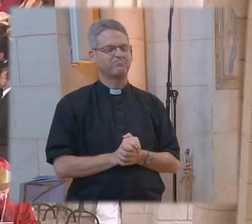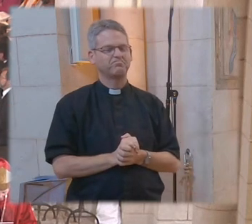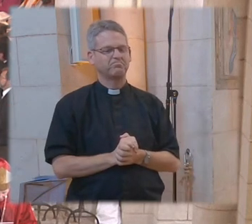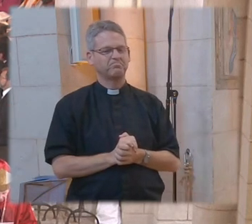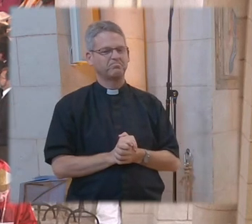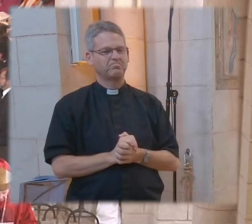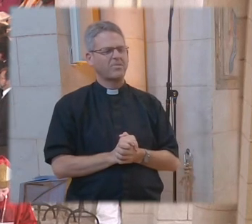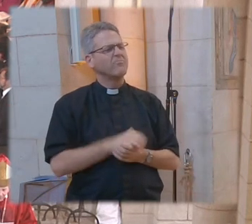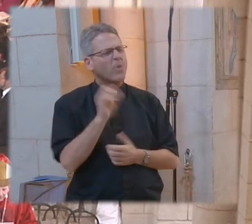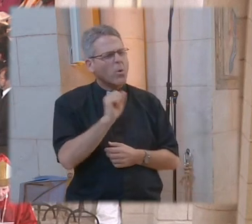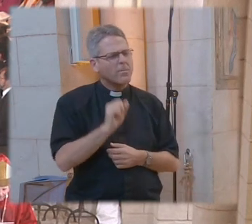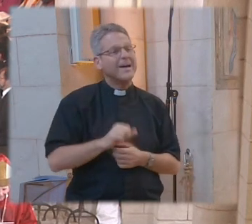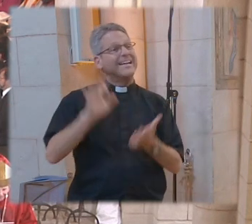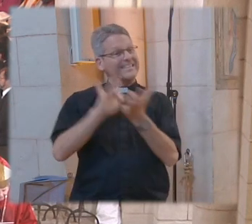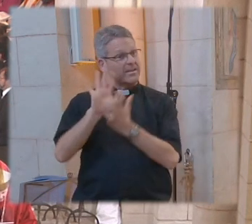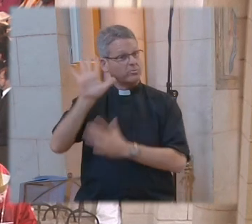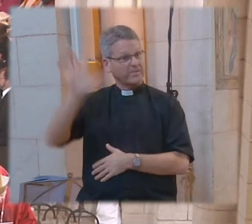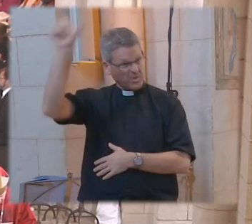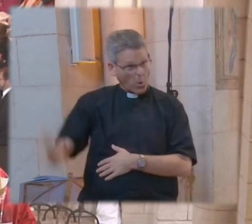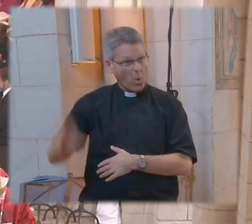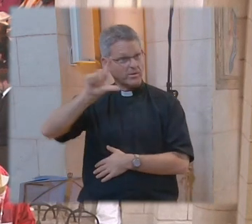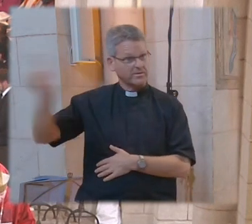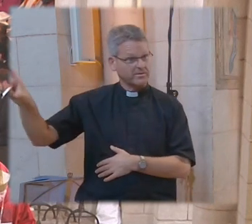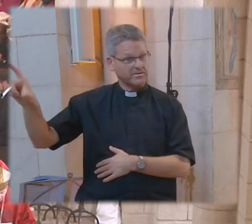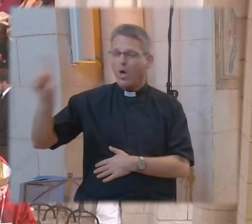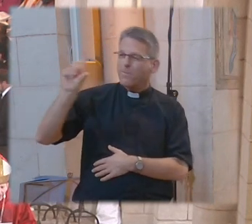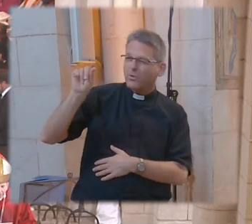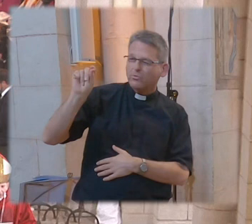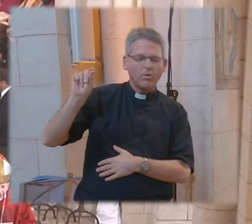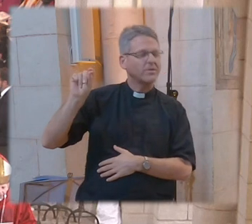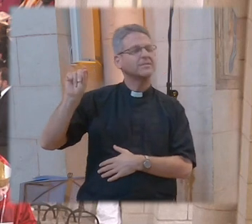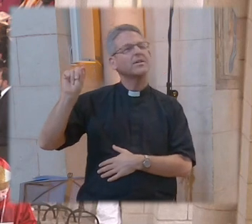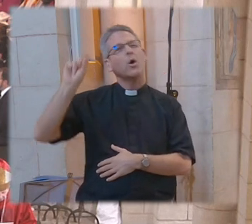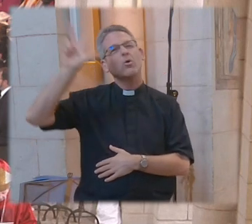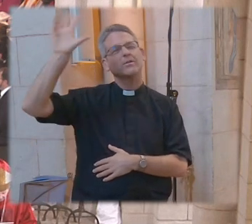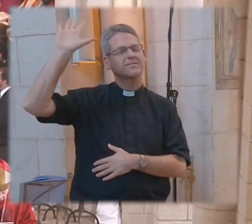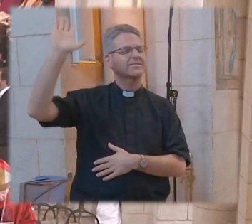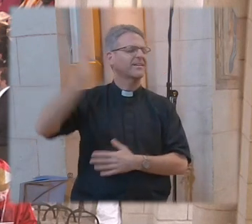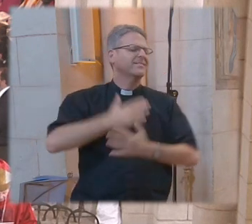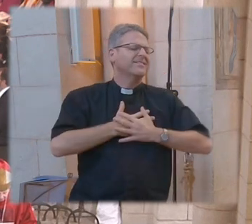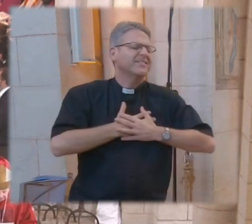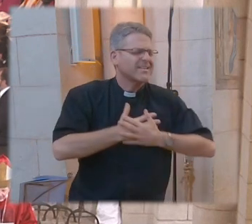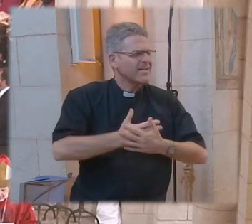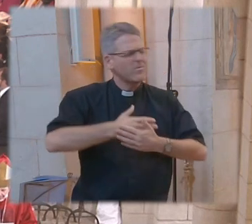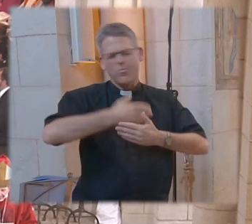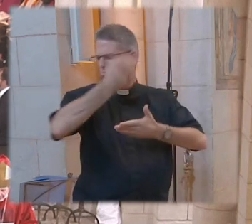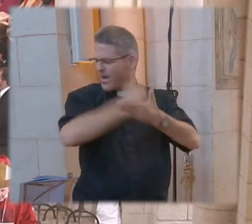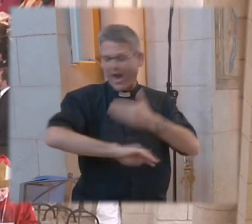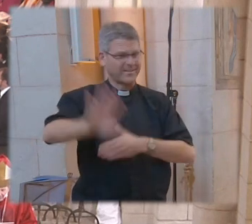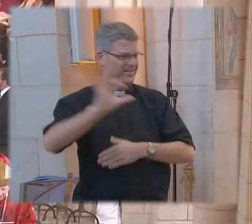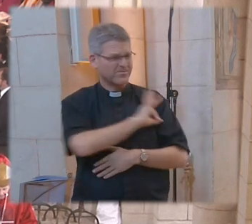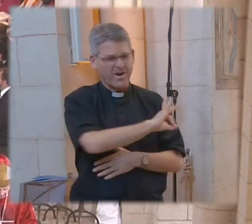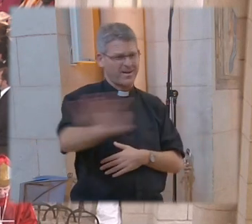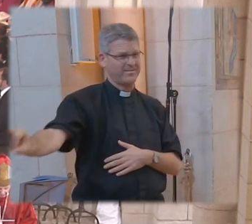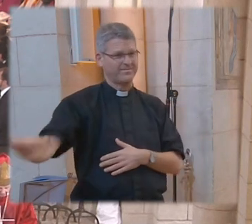das Kreuz Jesu als Zeichen der grenzenlosen Liebe Gottes zu uns Menschen nahe.